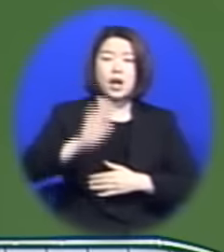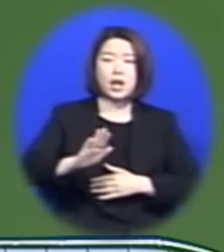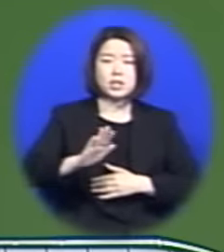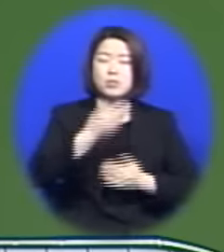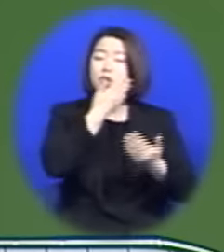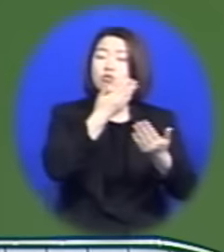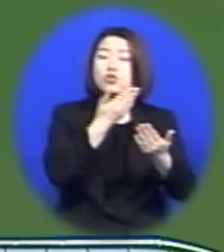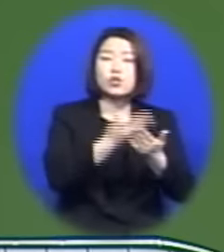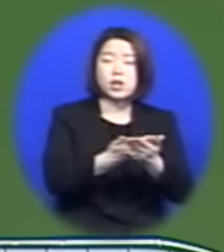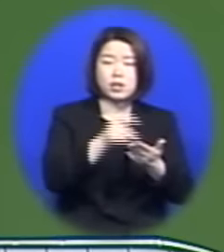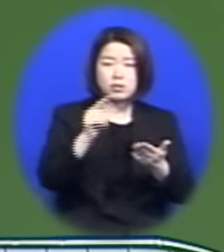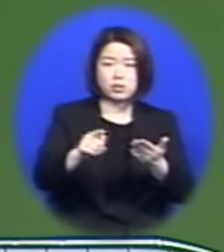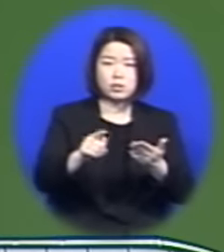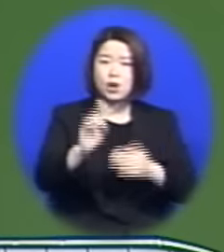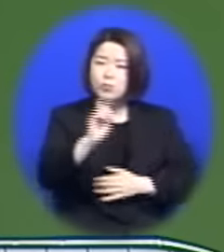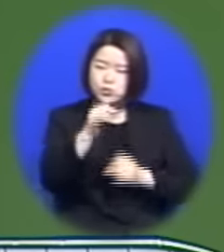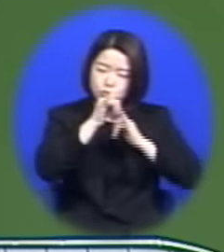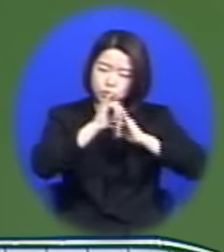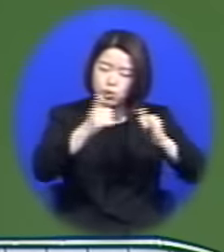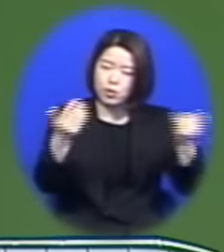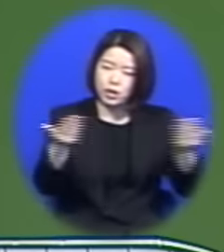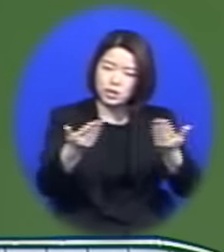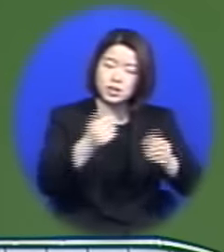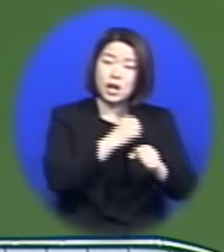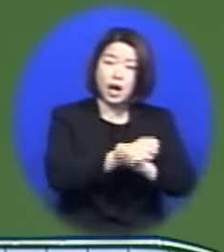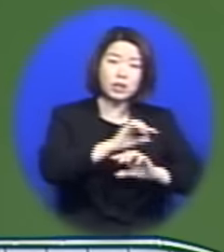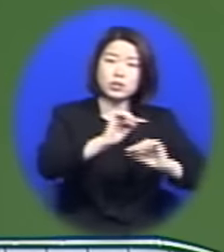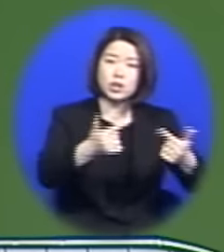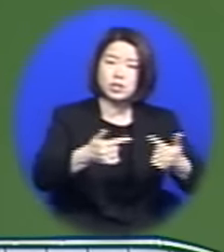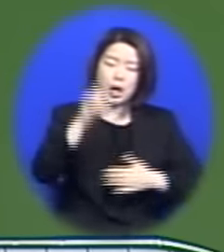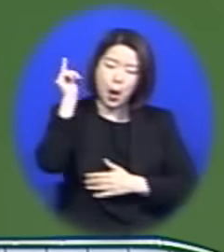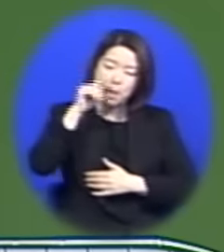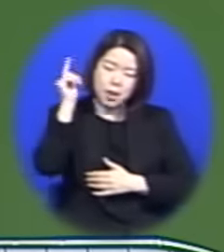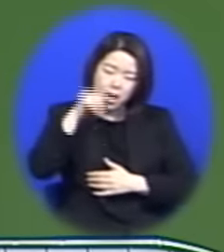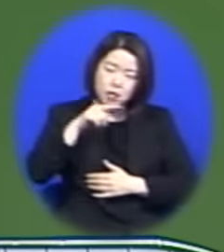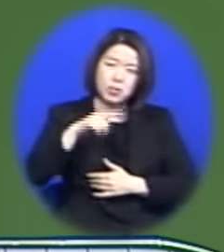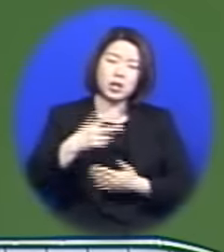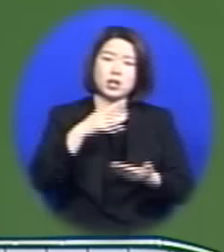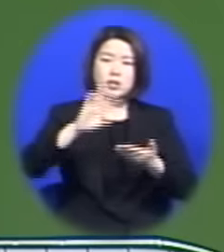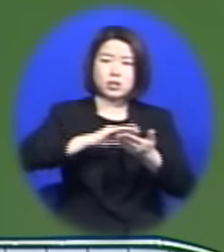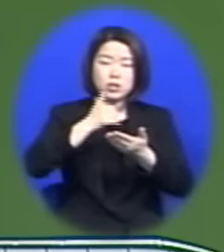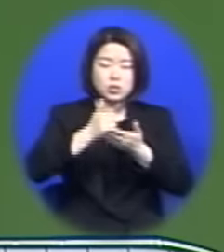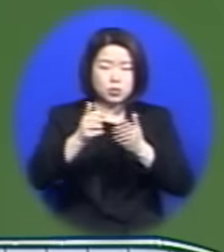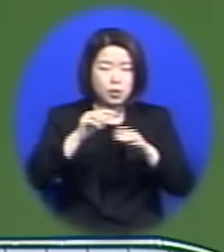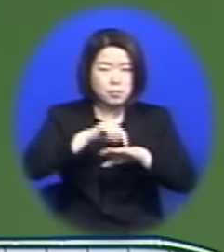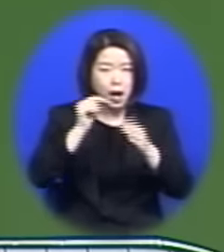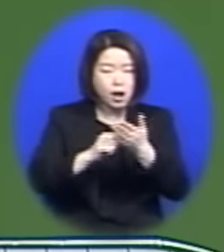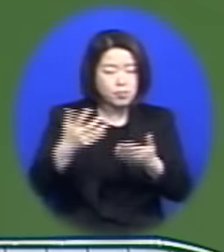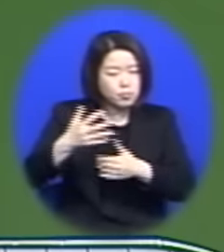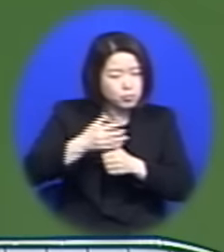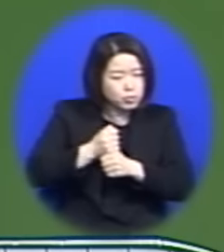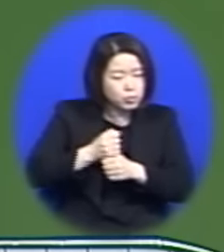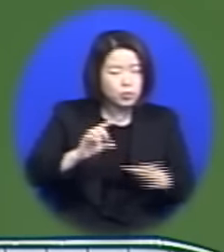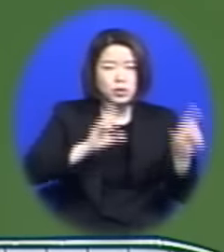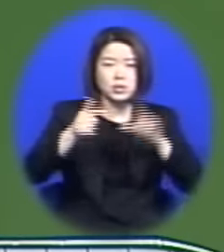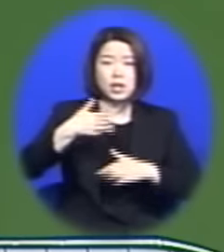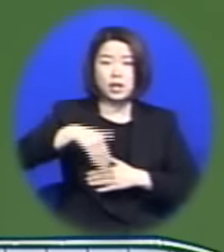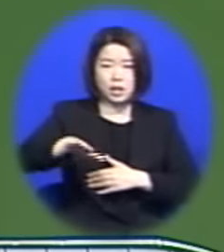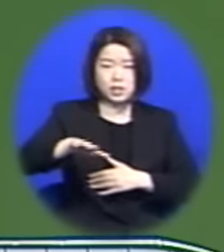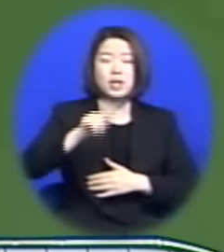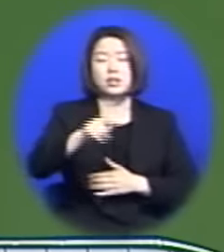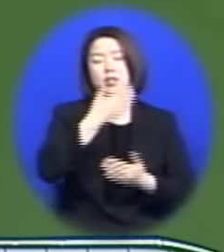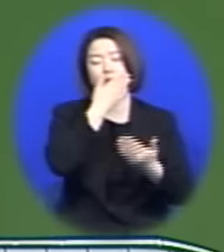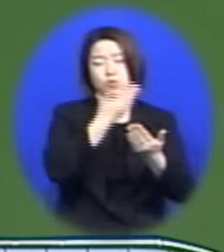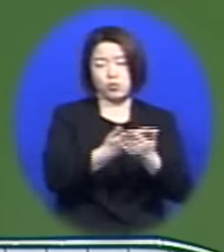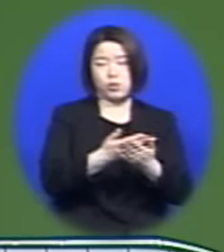어떤 위대한 사역을 하느냐가 아니라 매일매일 그리스도의 마음을 품고 살아가는 것이다 아멘 그가 실제로